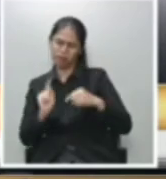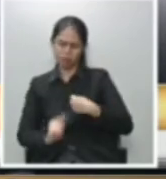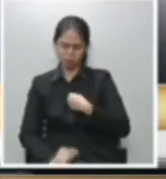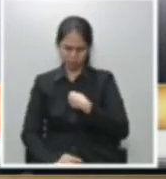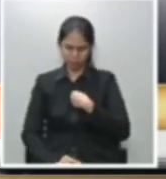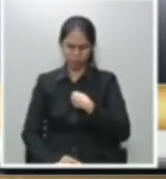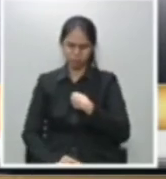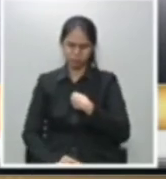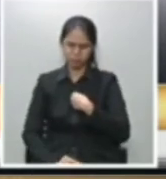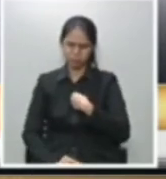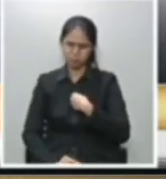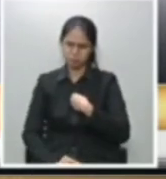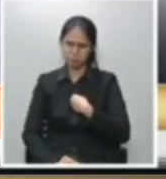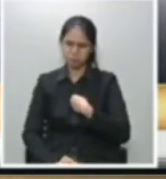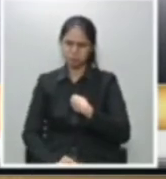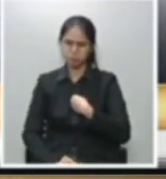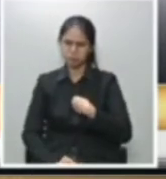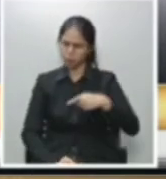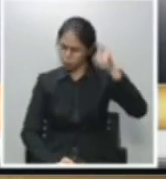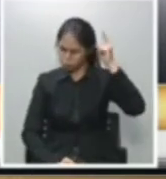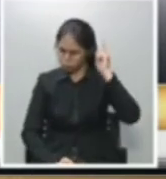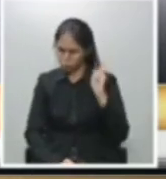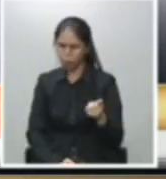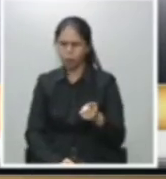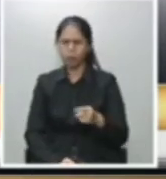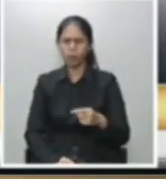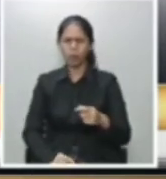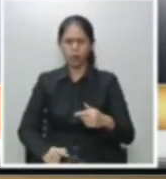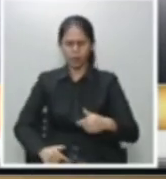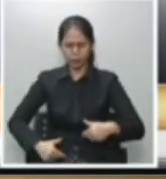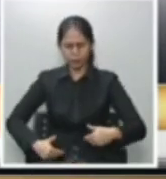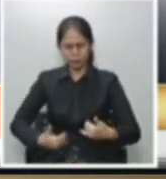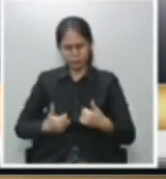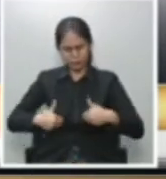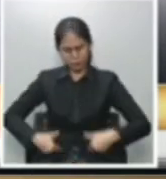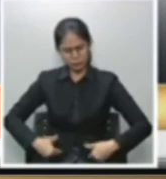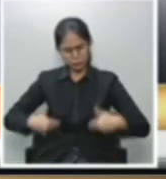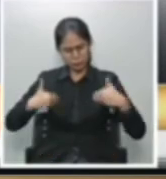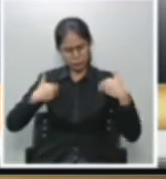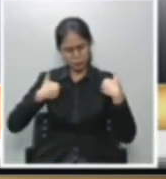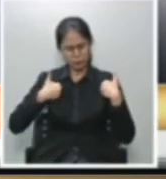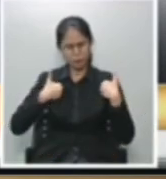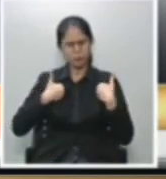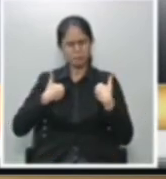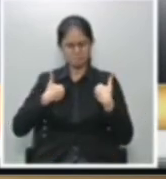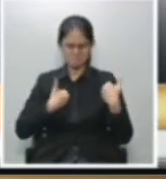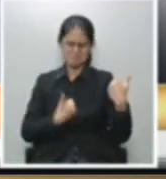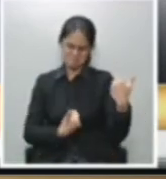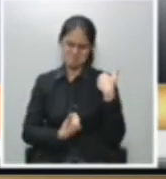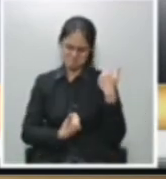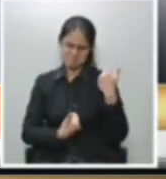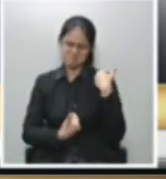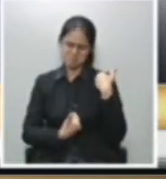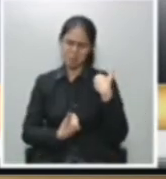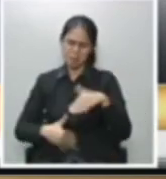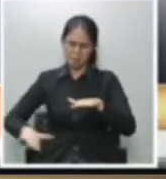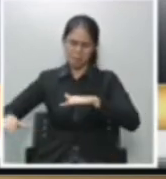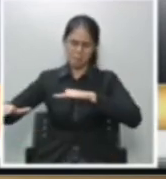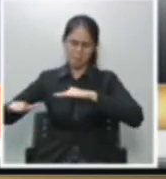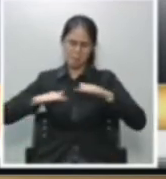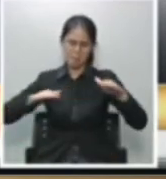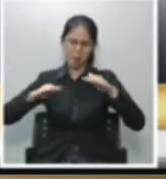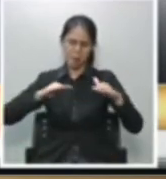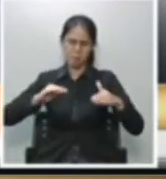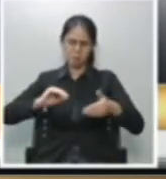ยันว่าหากมีชีวิตอยู่ทุกชีวิตทุกวันเวลาผมพร้อมที่จะเข้าร่